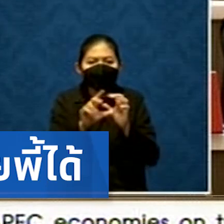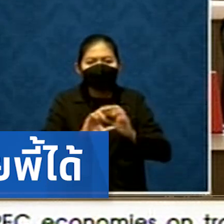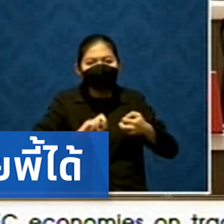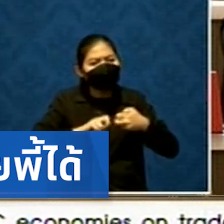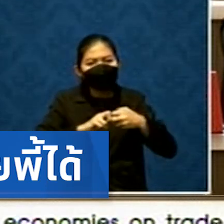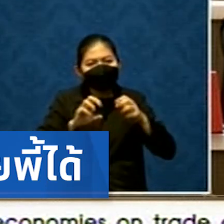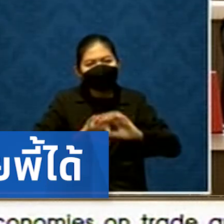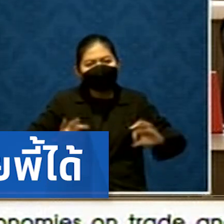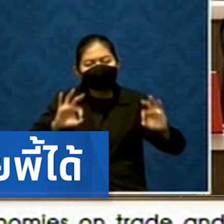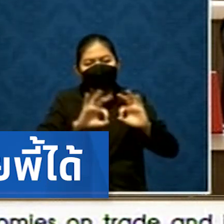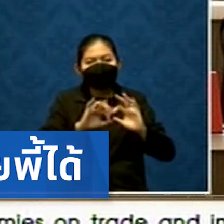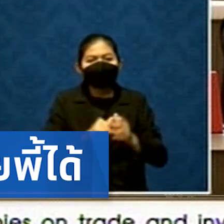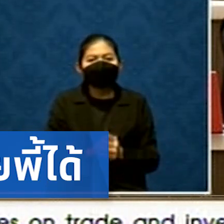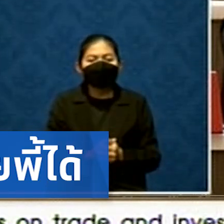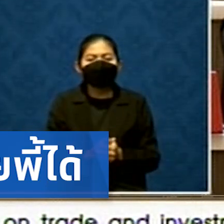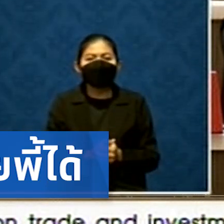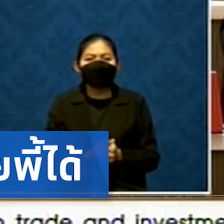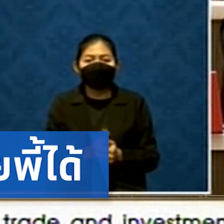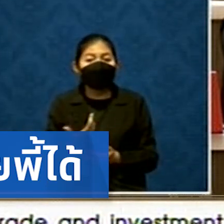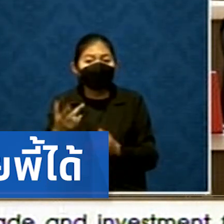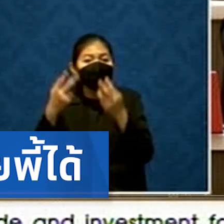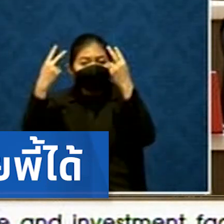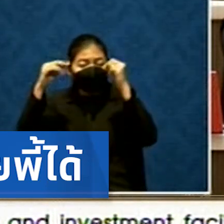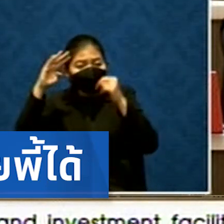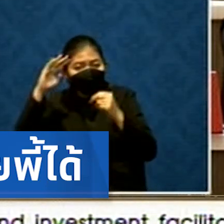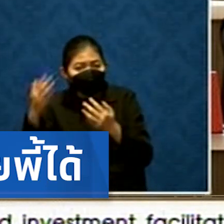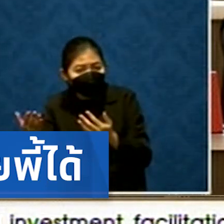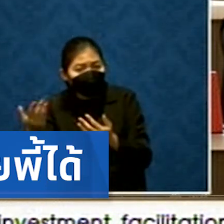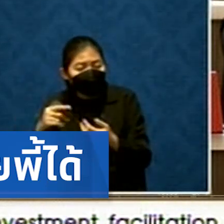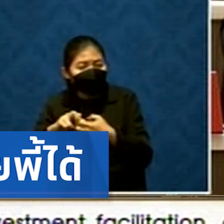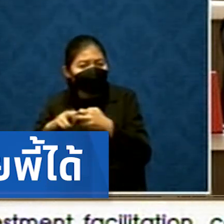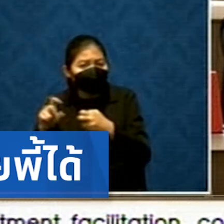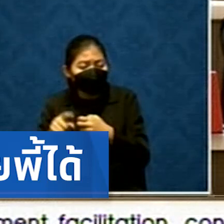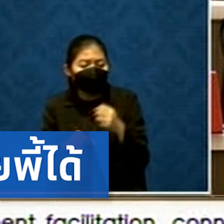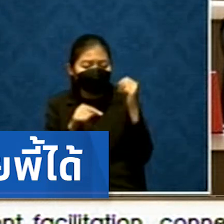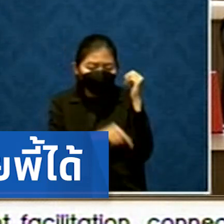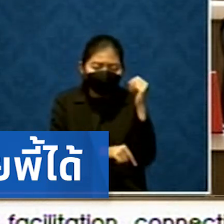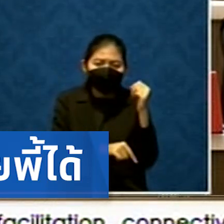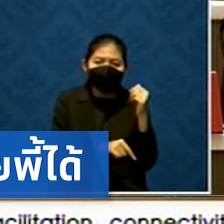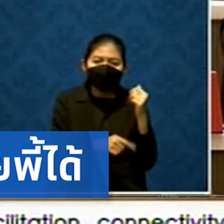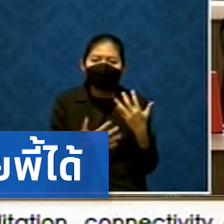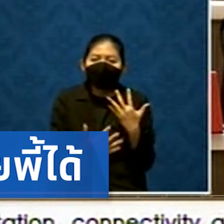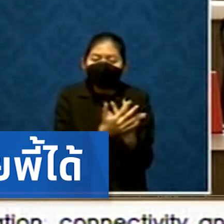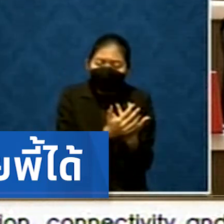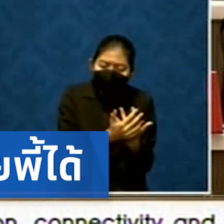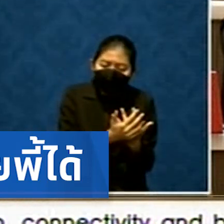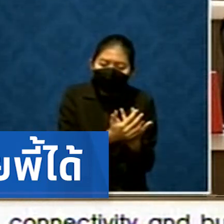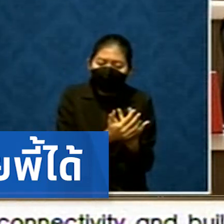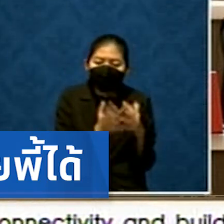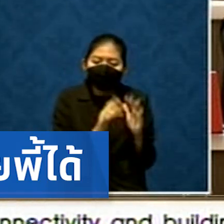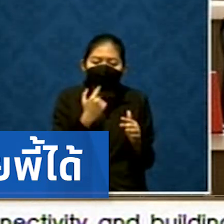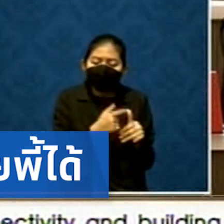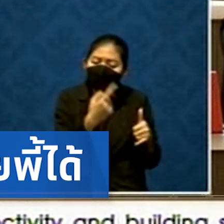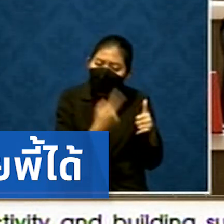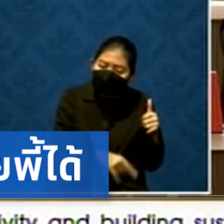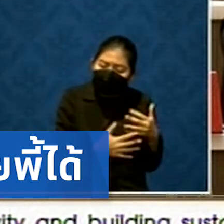สถาปัตยกรรมที่ใหญ่ที่สุดของท่านนายกมอบให้คนจังหวัดนราธิวาสคือคุกคือเรือนจำที่ใหญ่